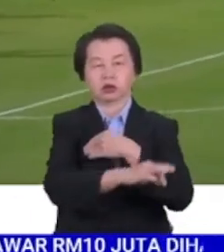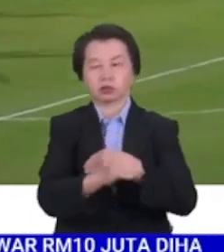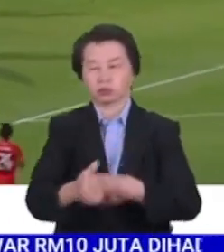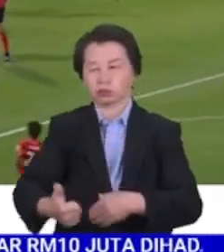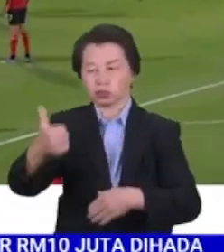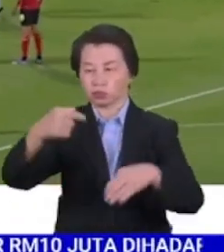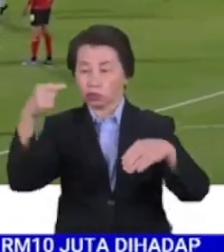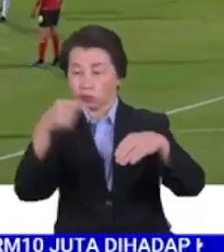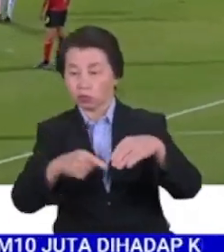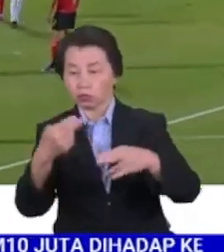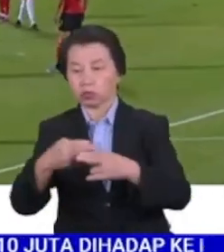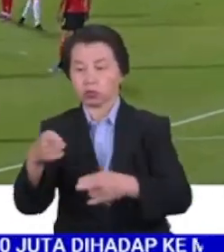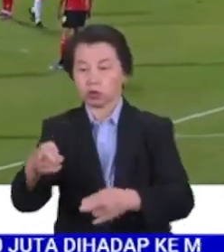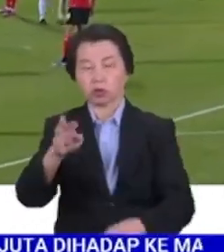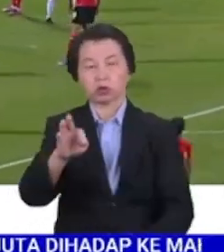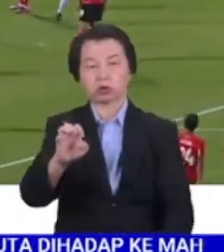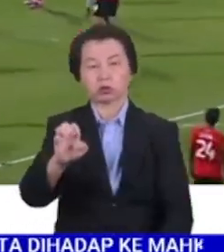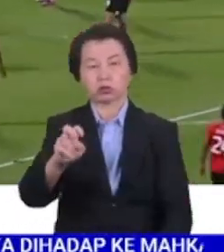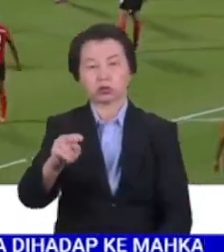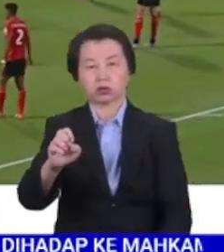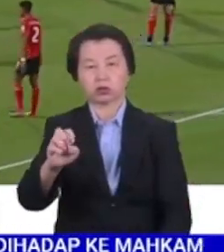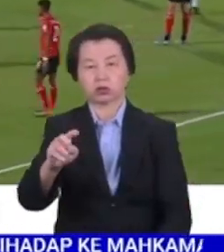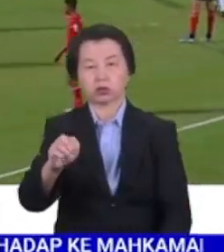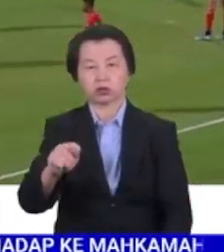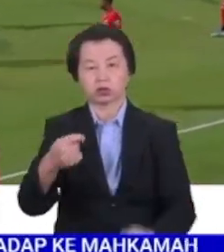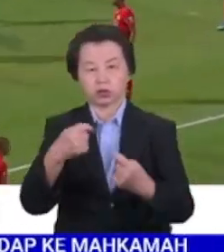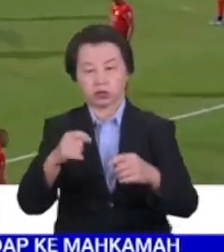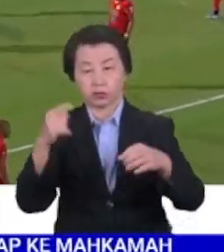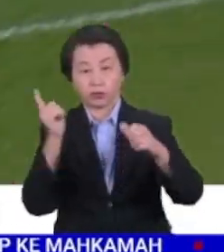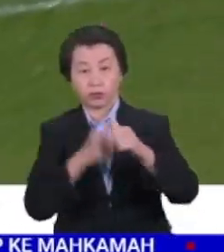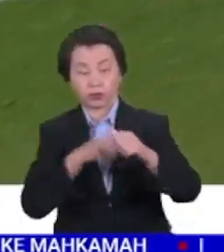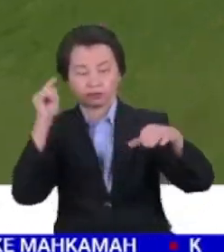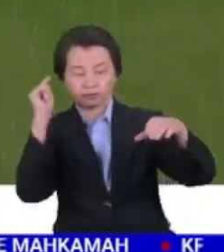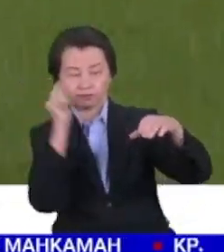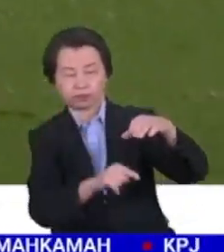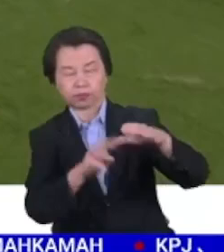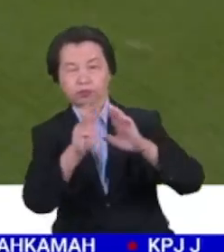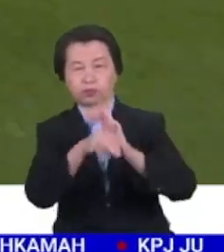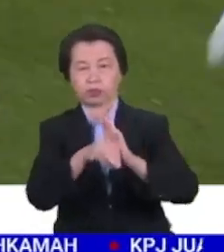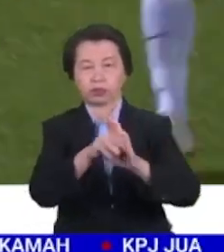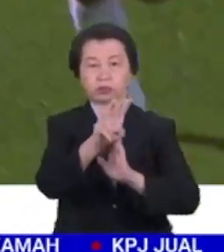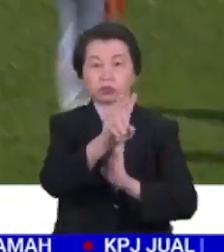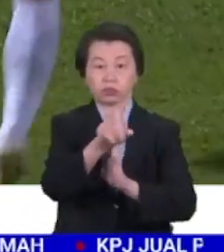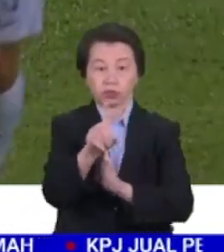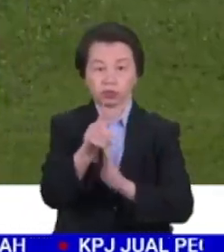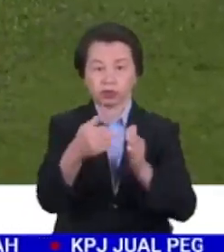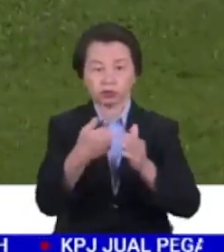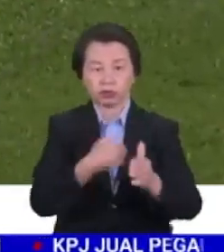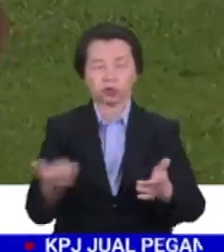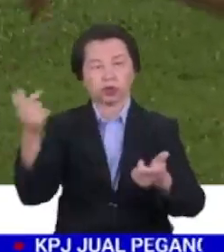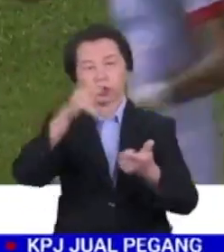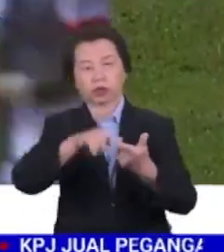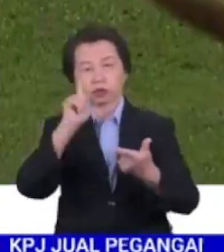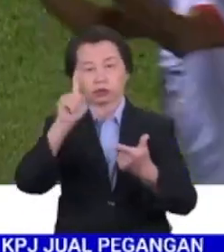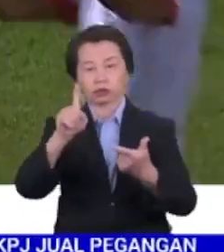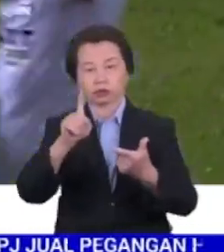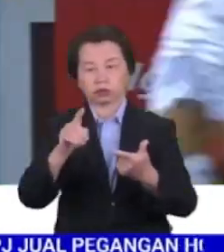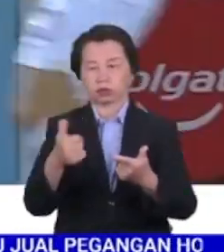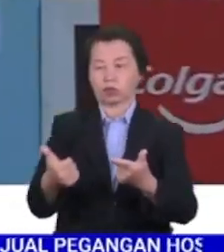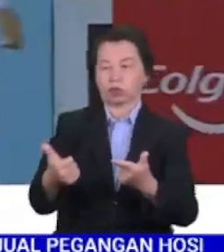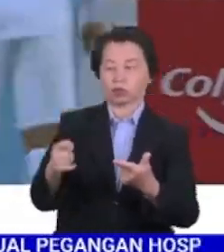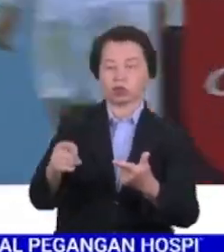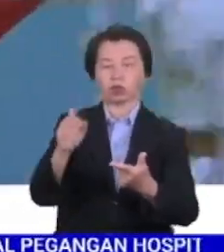Tonggak penyerang Fernando Forest Setieri memulakan pesta gol JDT pada minit ke-21 sebelum seorang lagi ayam